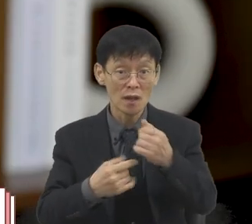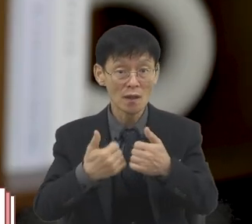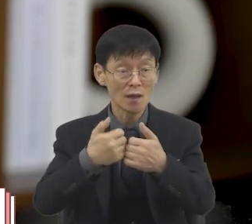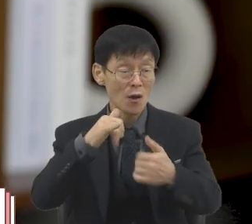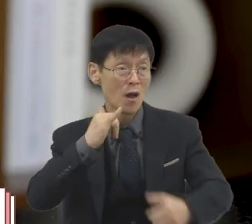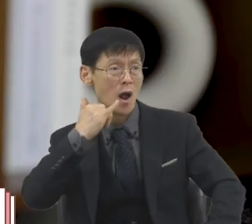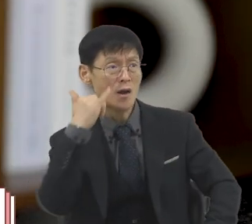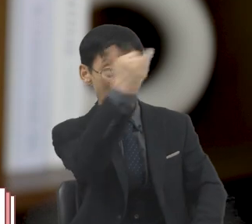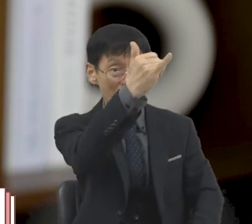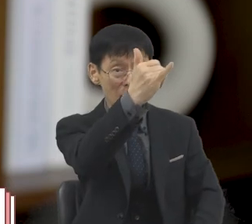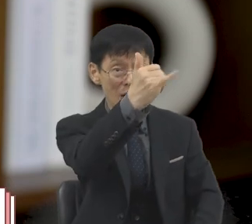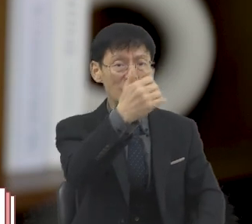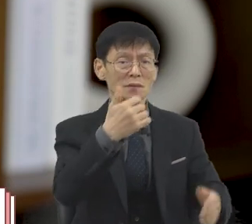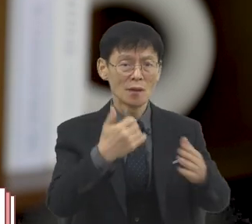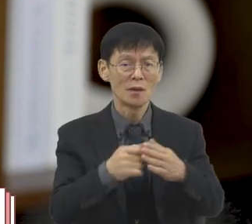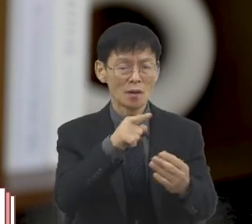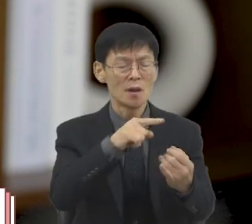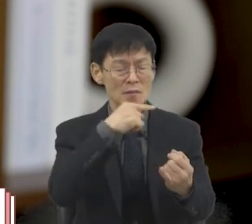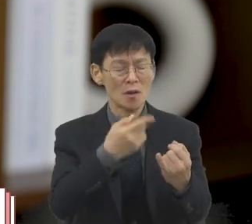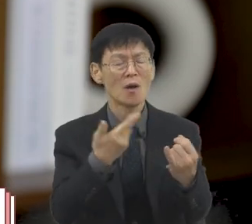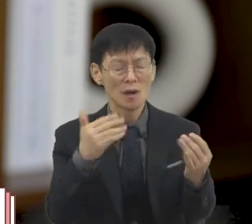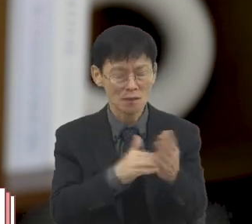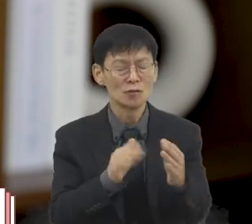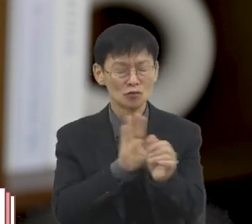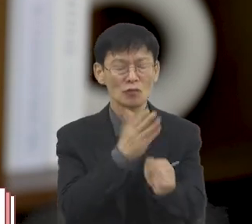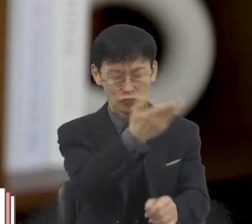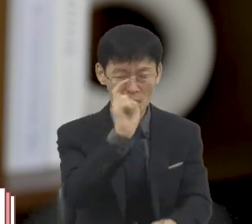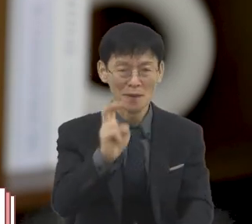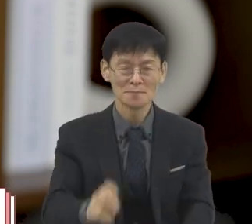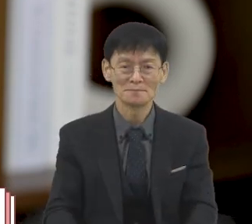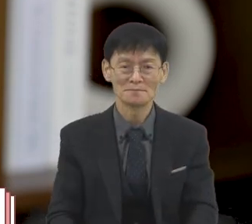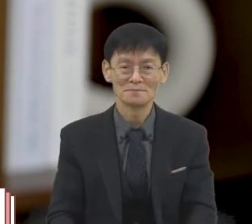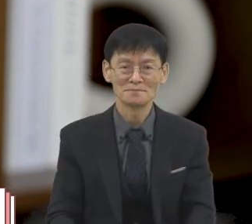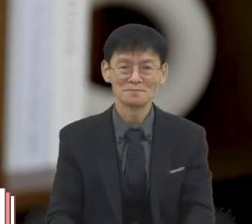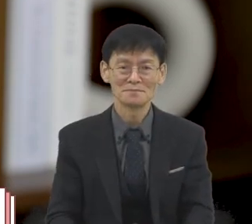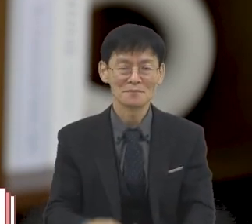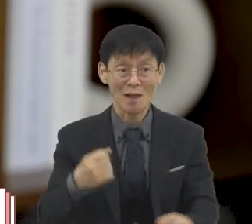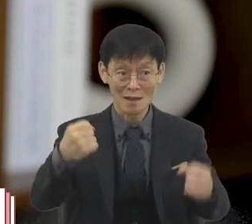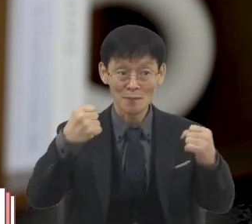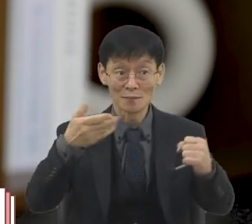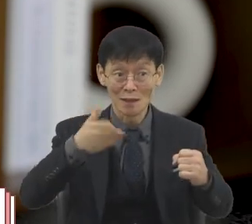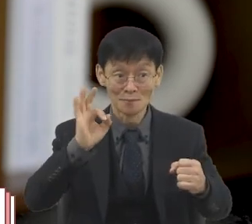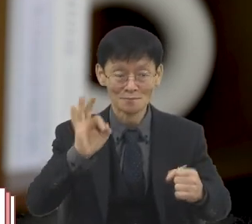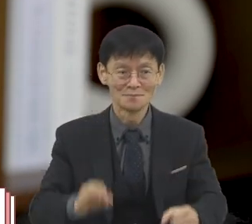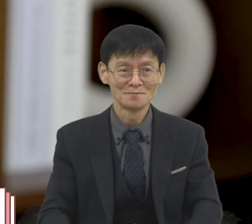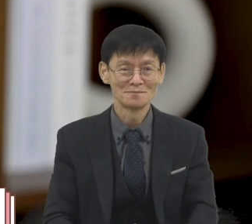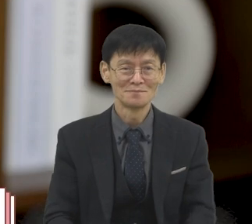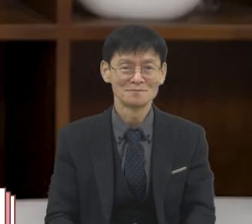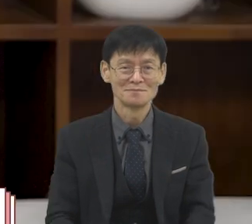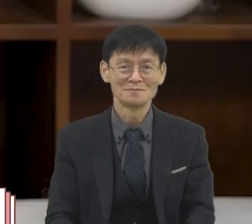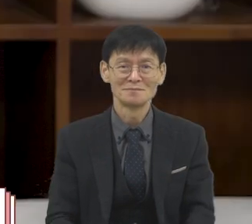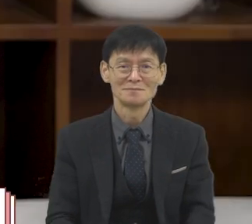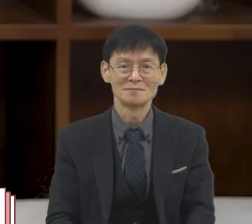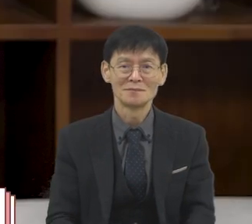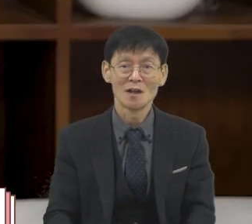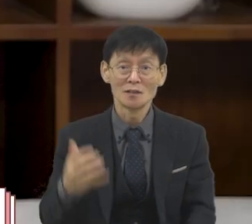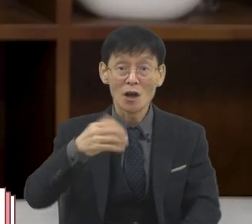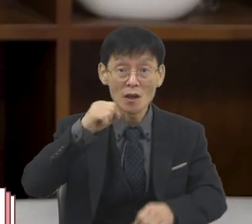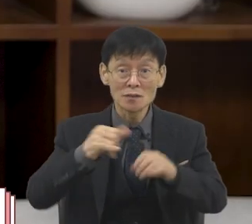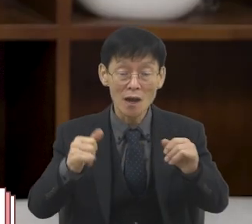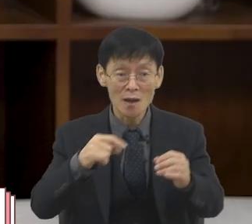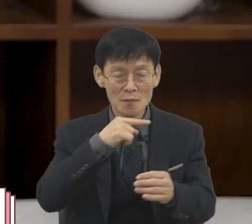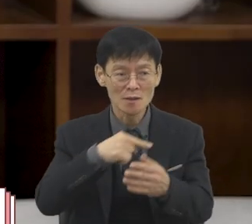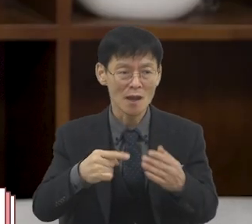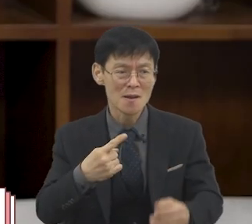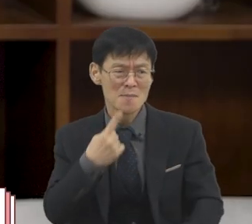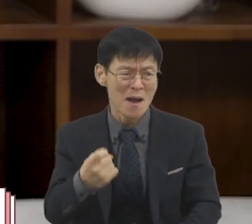상담센터에 전화하셨으니까 지혜씨에게 피해가 가지 않게 해줄 겁니다. 지혜씨 힘내세요. 다음은